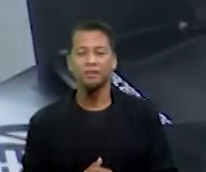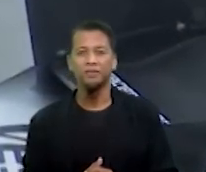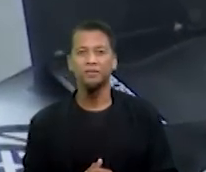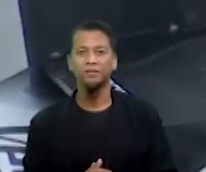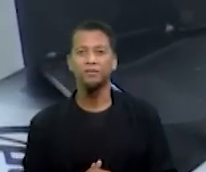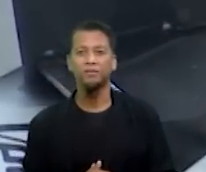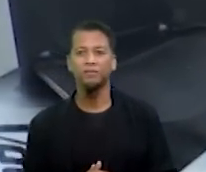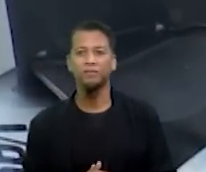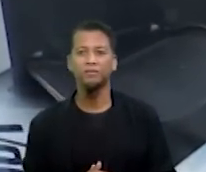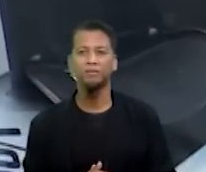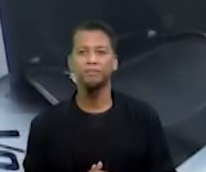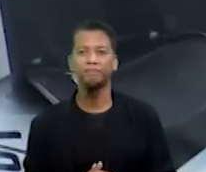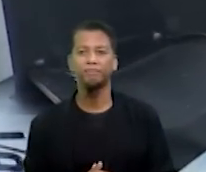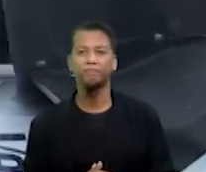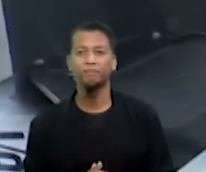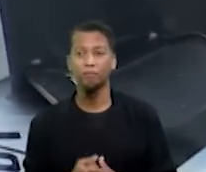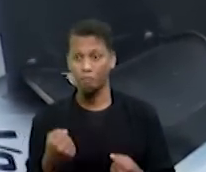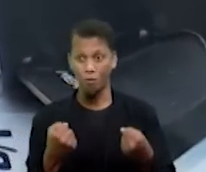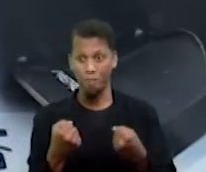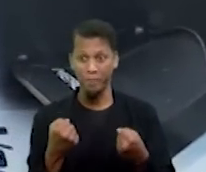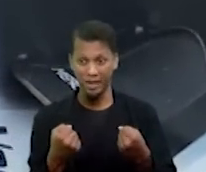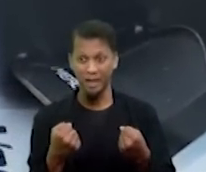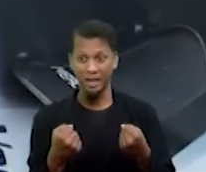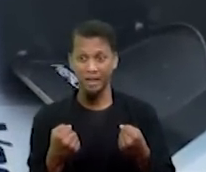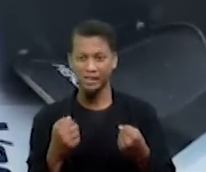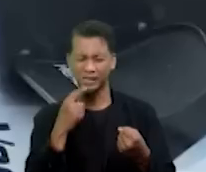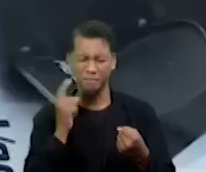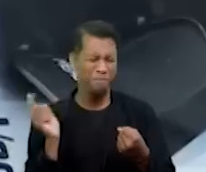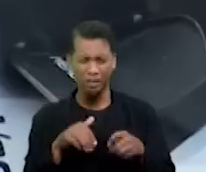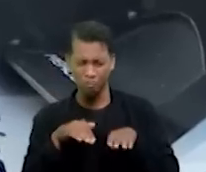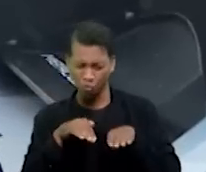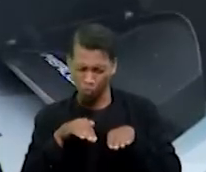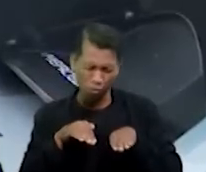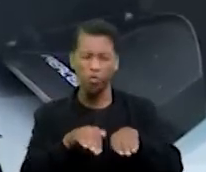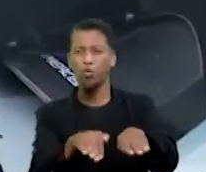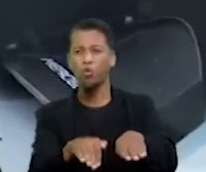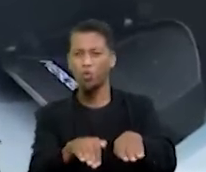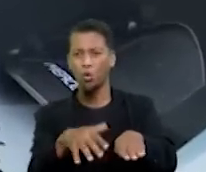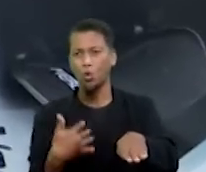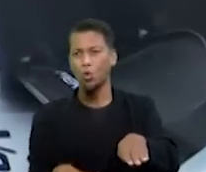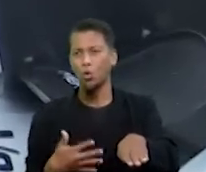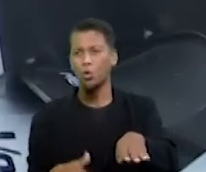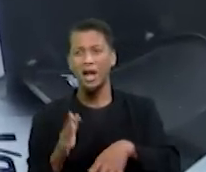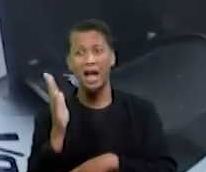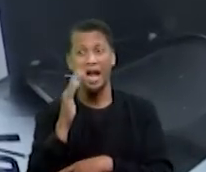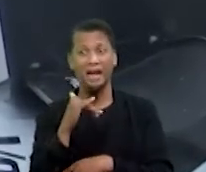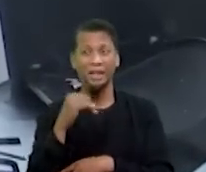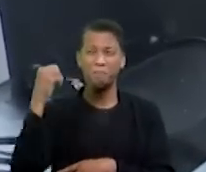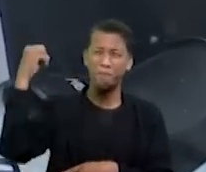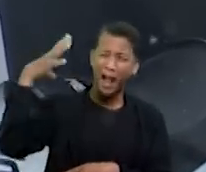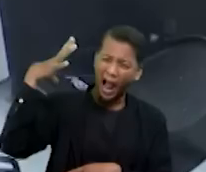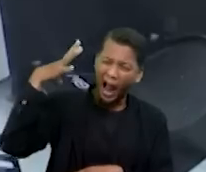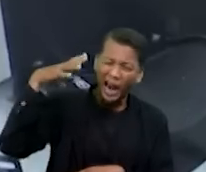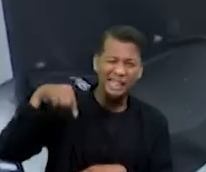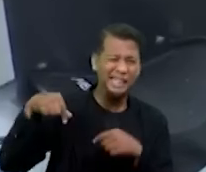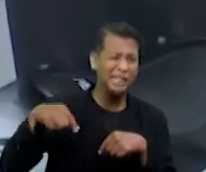Nah pemirsa, berada di atas mobil balap melaju dengan kecepatan tinggi apalagi dengan cuaca yang luar biasa terik di Ancol Pademangan Jakarta Utara tentu bukan